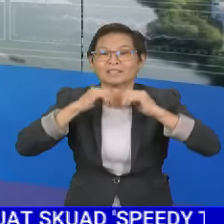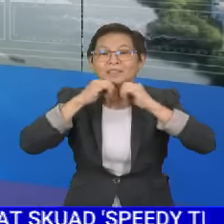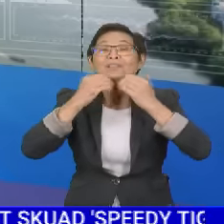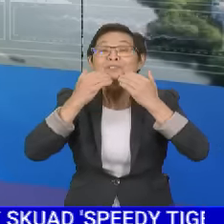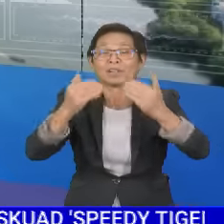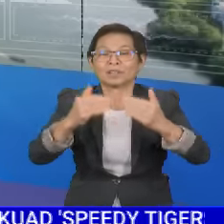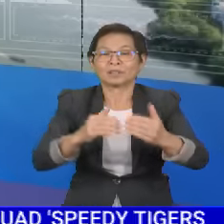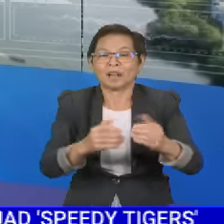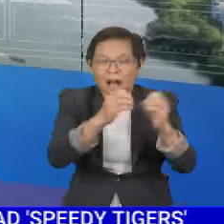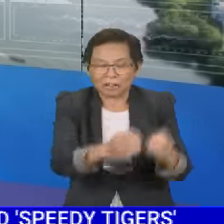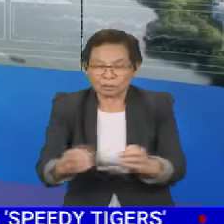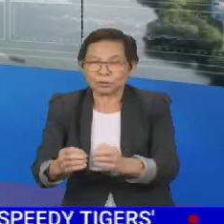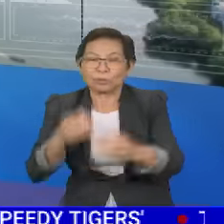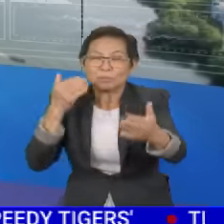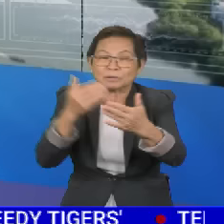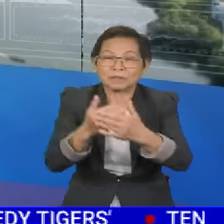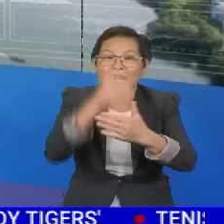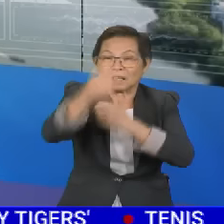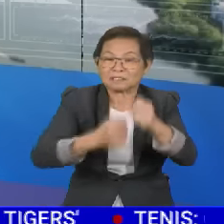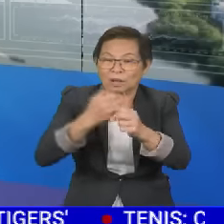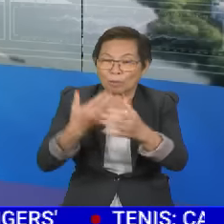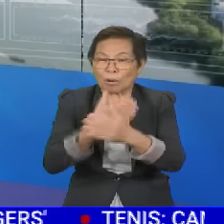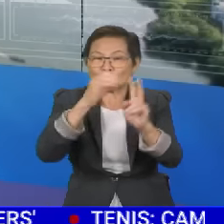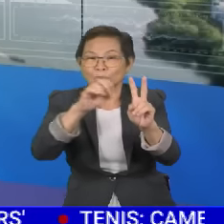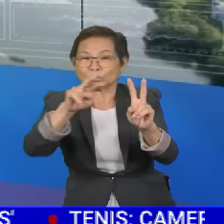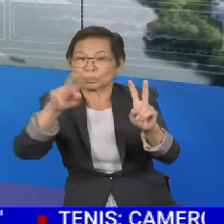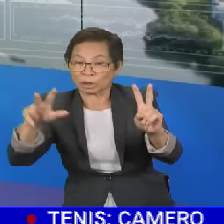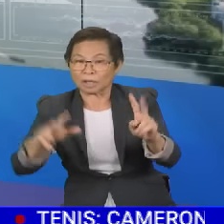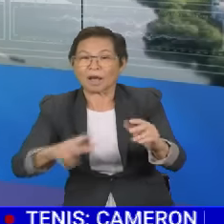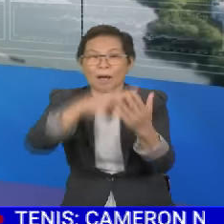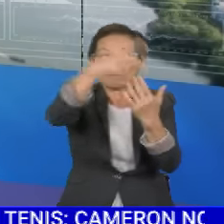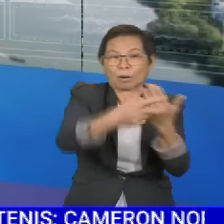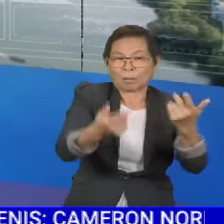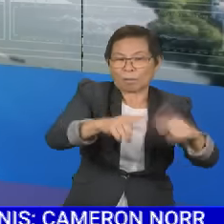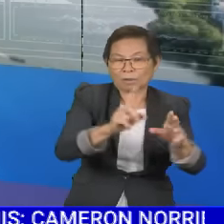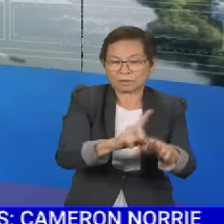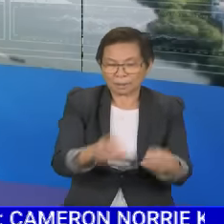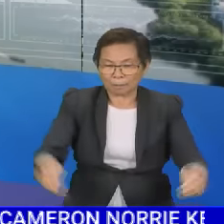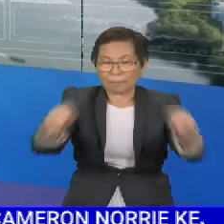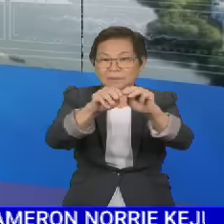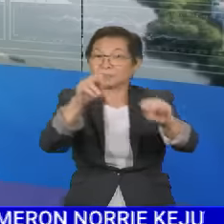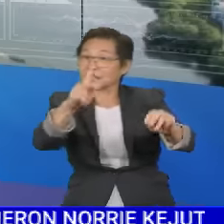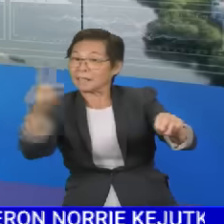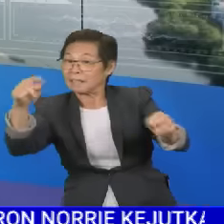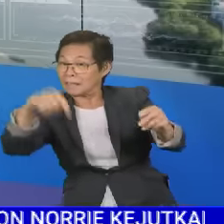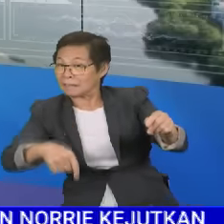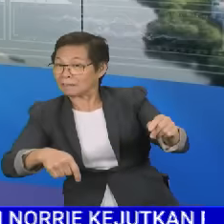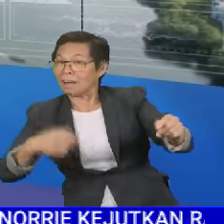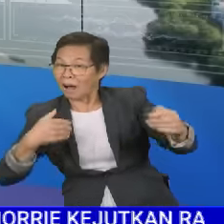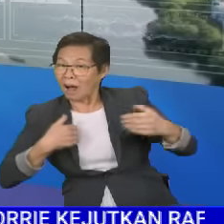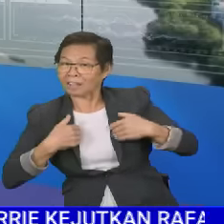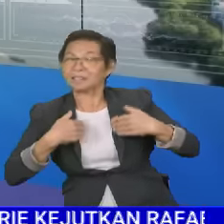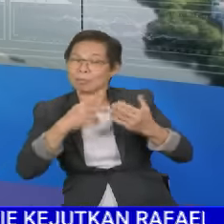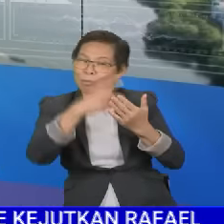vanesson menjelang tahun baru 2023 program yang berlangsung di masjid bandaraya Kota Kinabalu ini turut